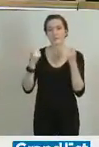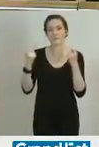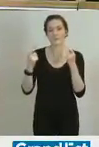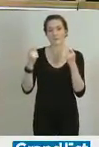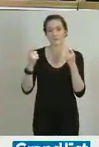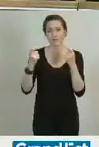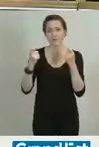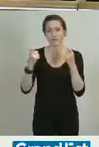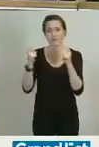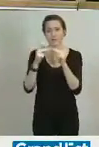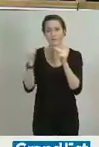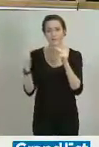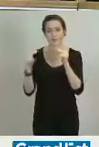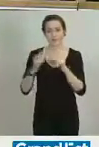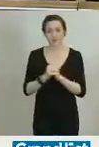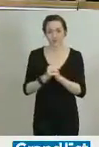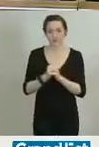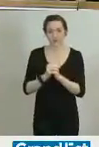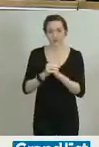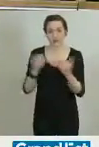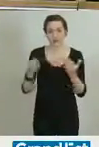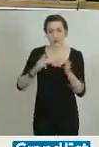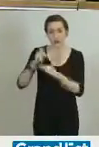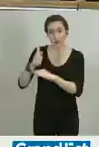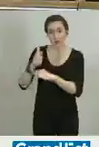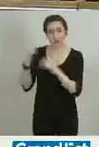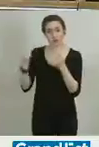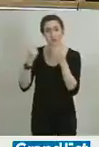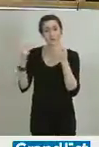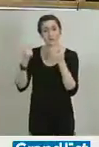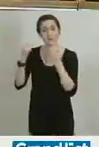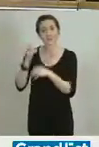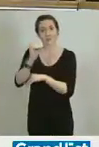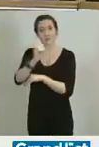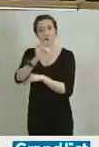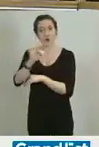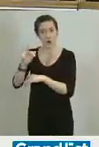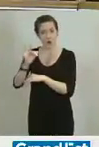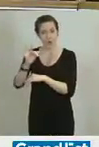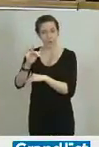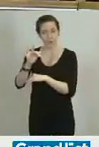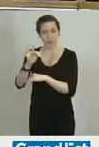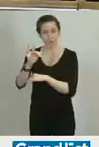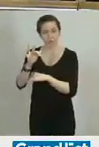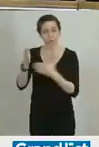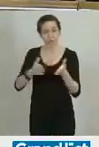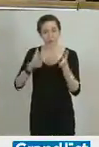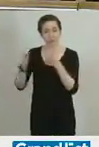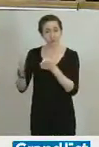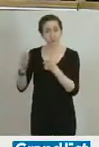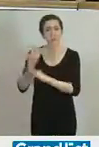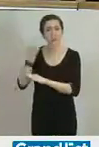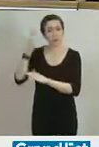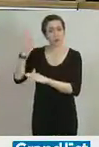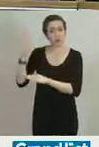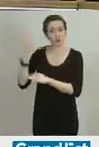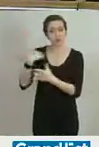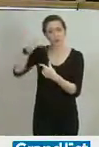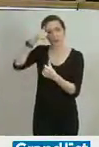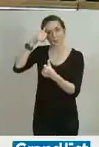compagnies participant au Festival Off hors de la caserne. Et enfin, j'y reviendrai, un dispositif consacré à la